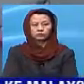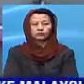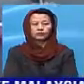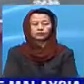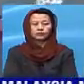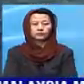than